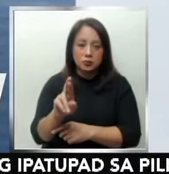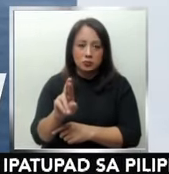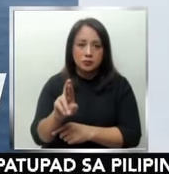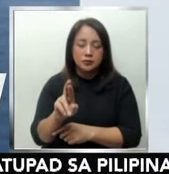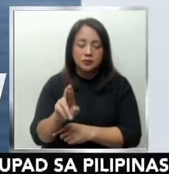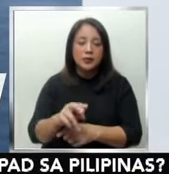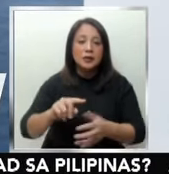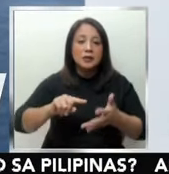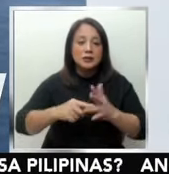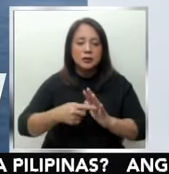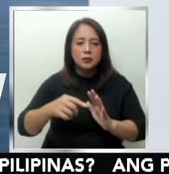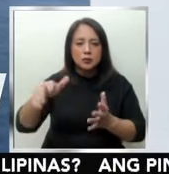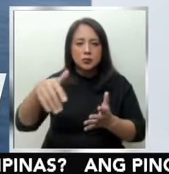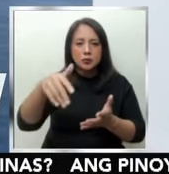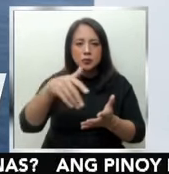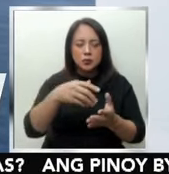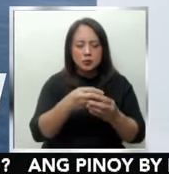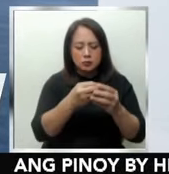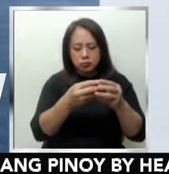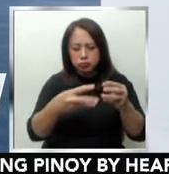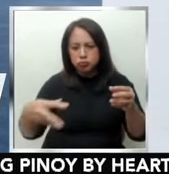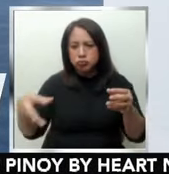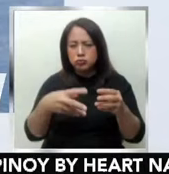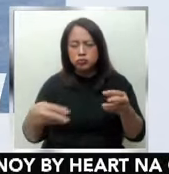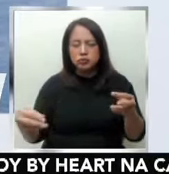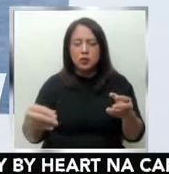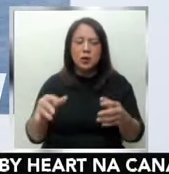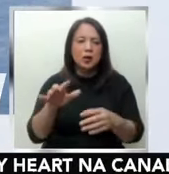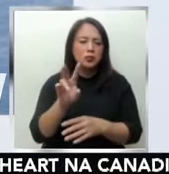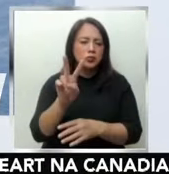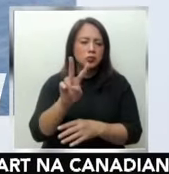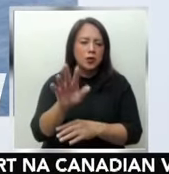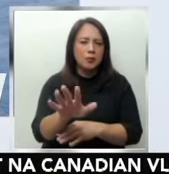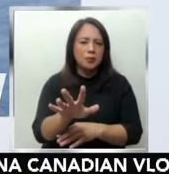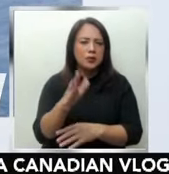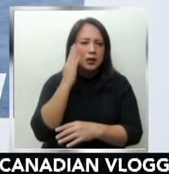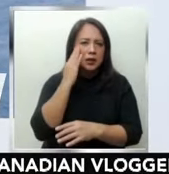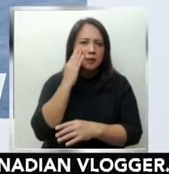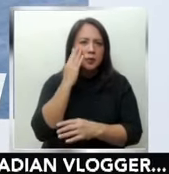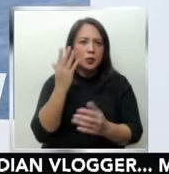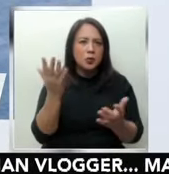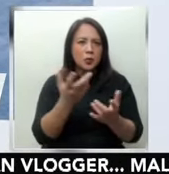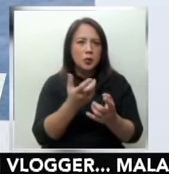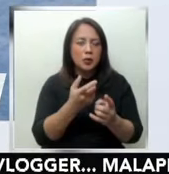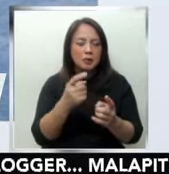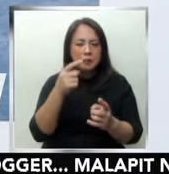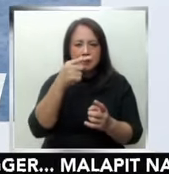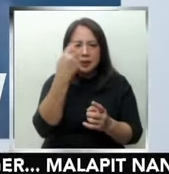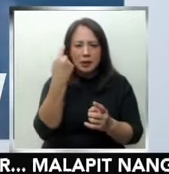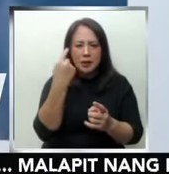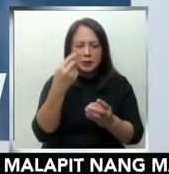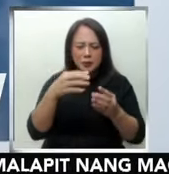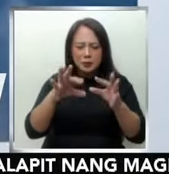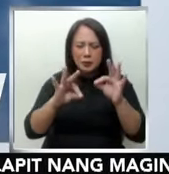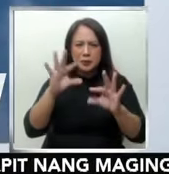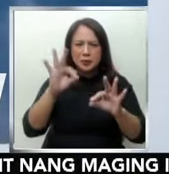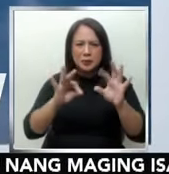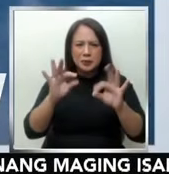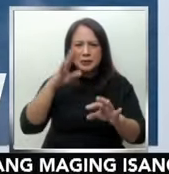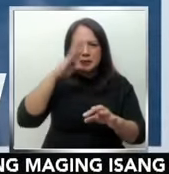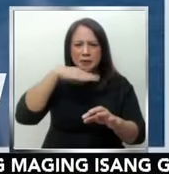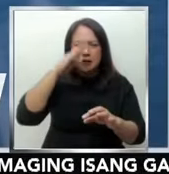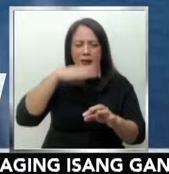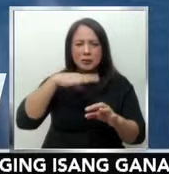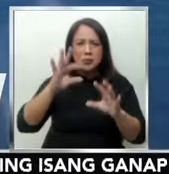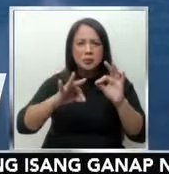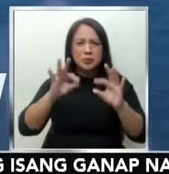kolektahin ang tagas 2:00 ng hapon kanina tukoy na rin daw ang pinanggalingan ng maitim malapot at maamoy na oil spel sa bandang